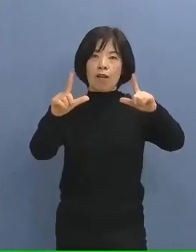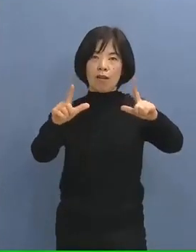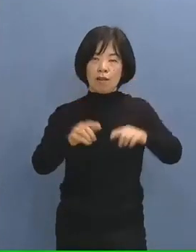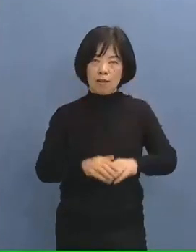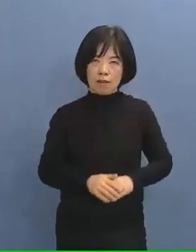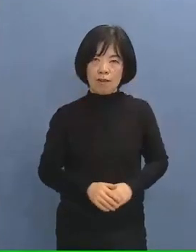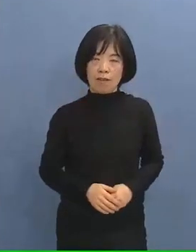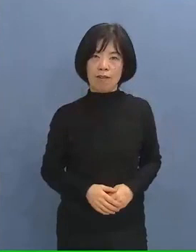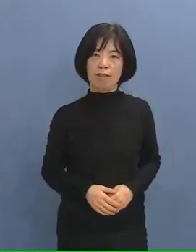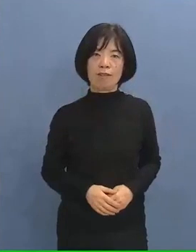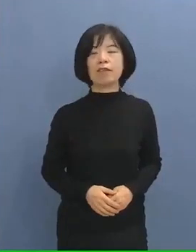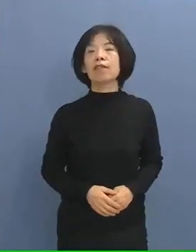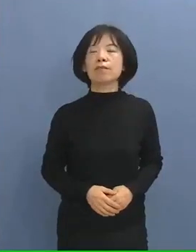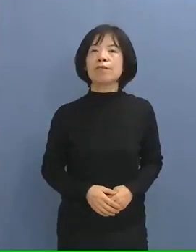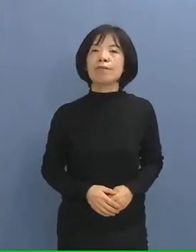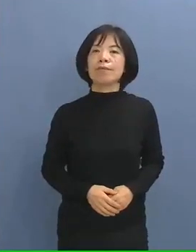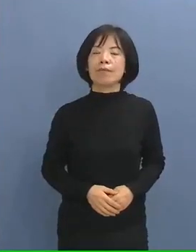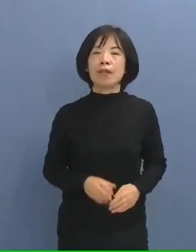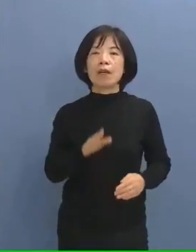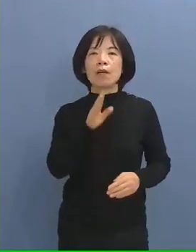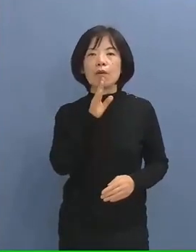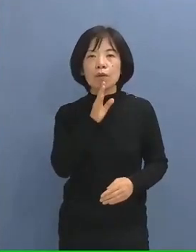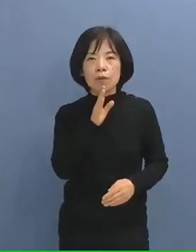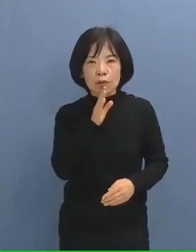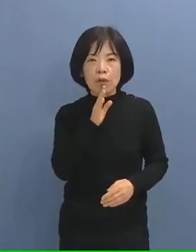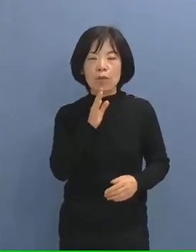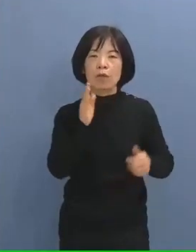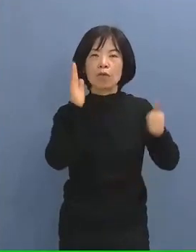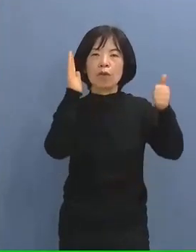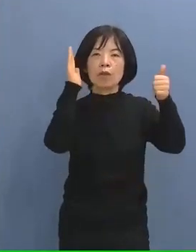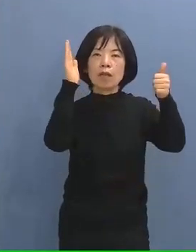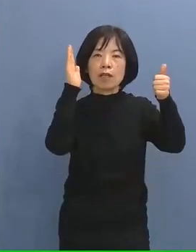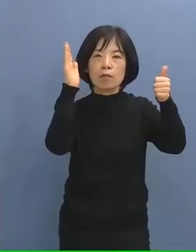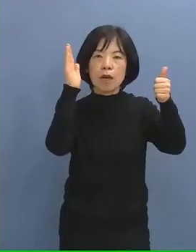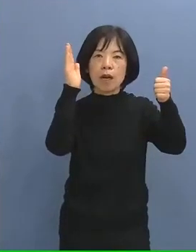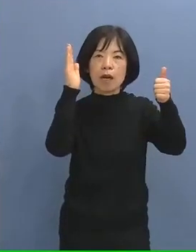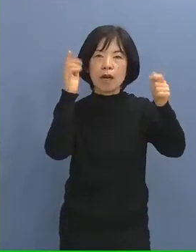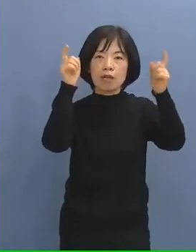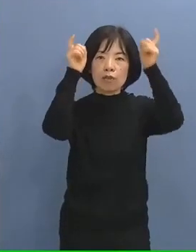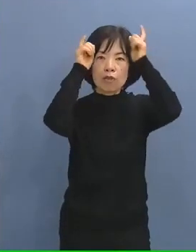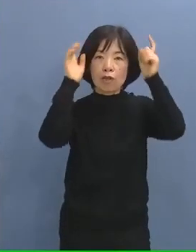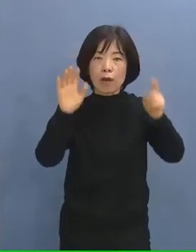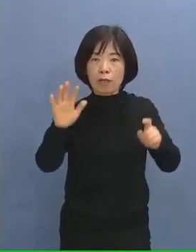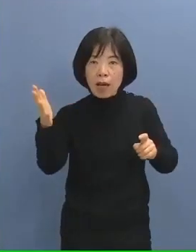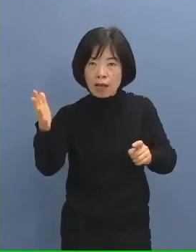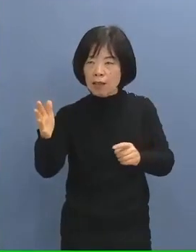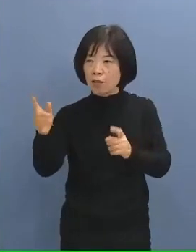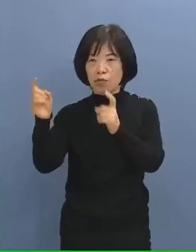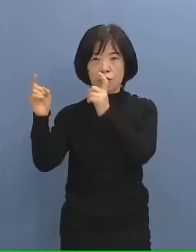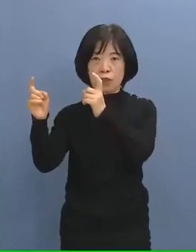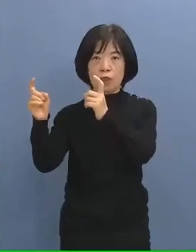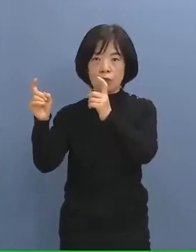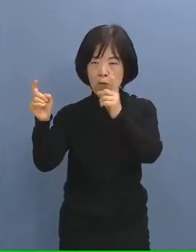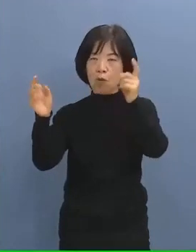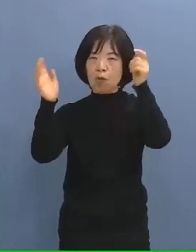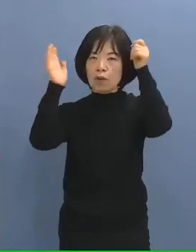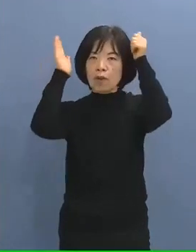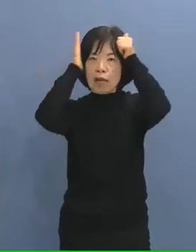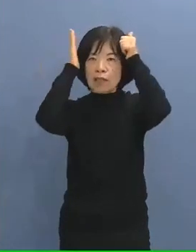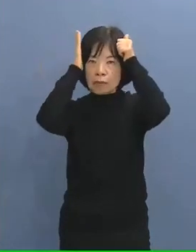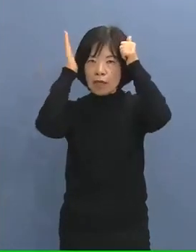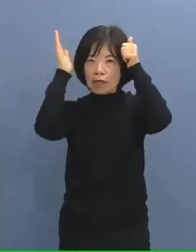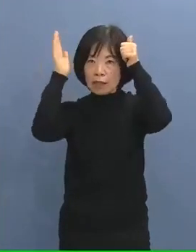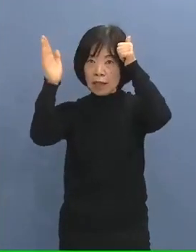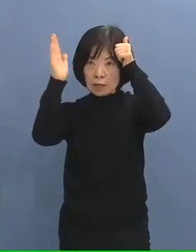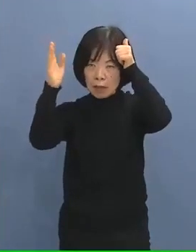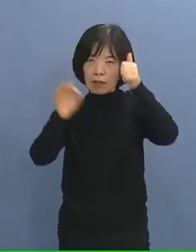り本来、但馬牛ではない、但馬牛ではないものを但馬牛と称して販売等していたということについ